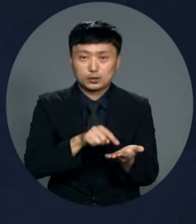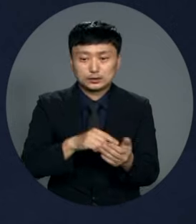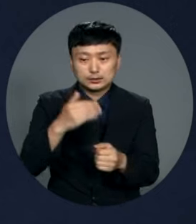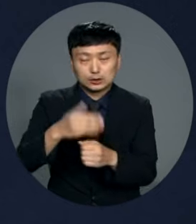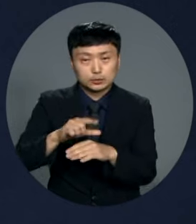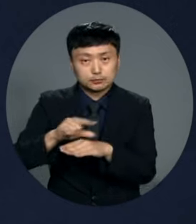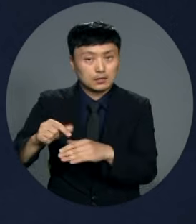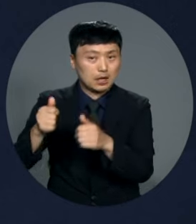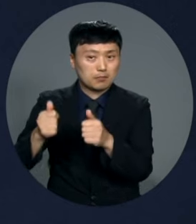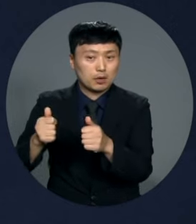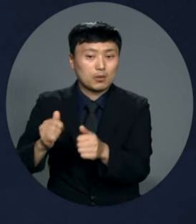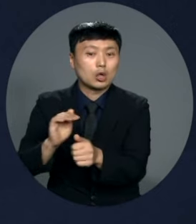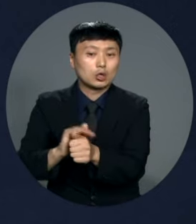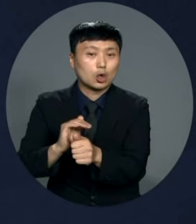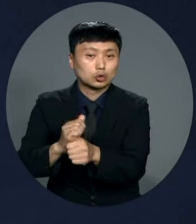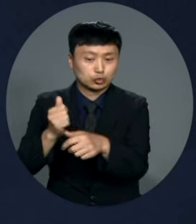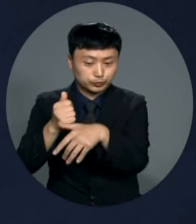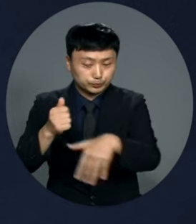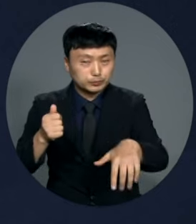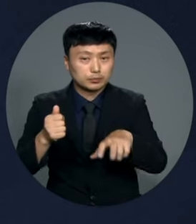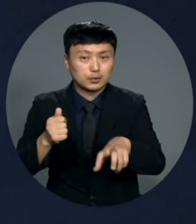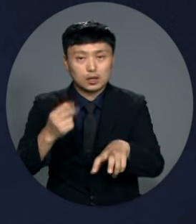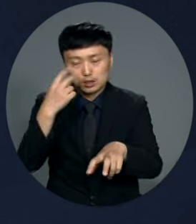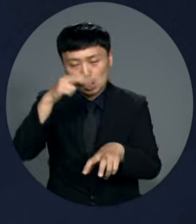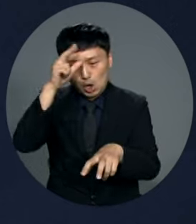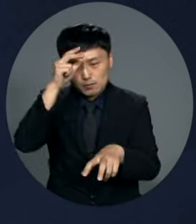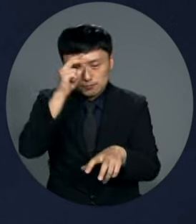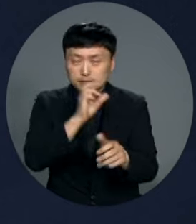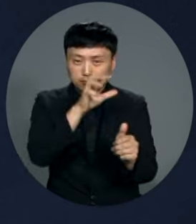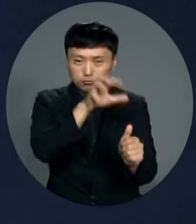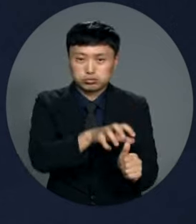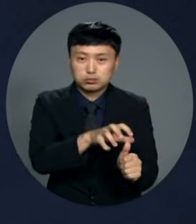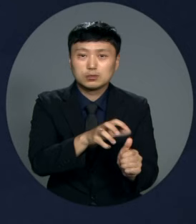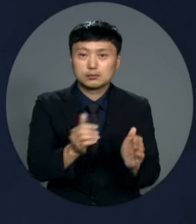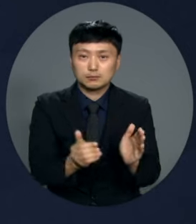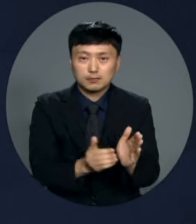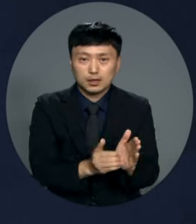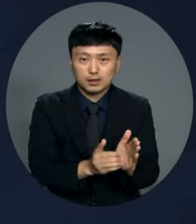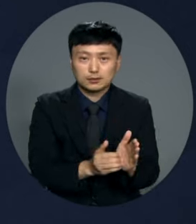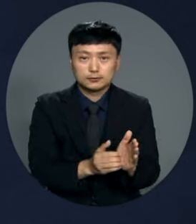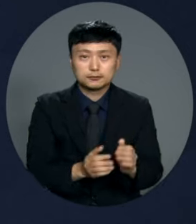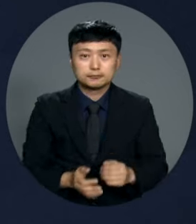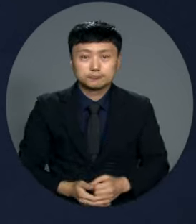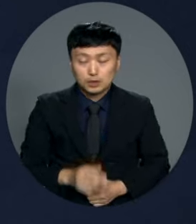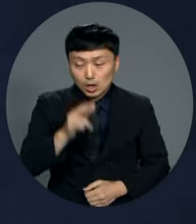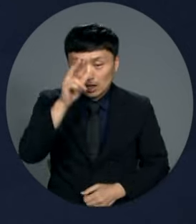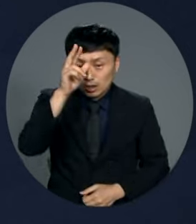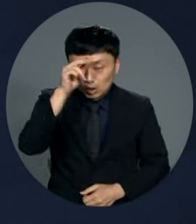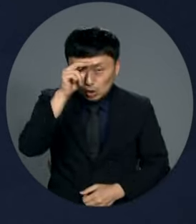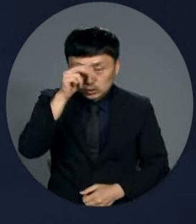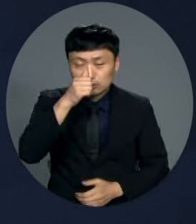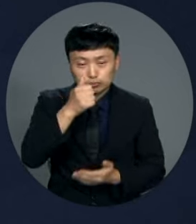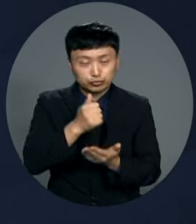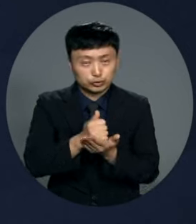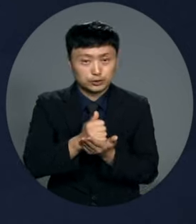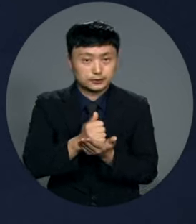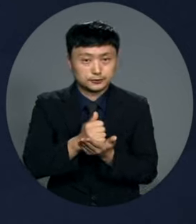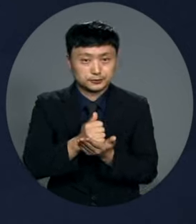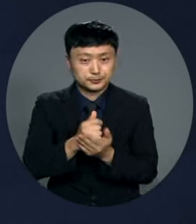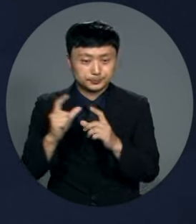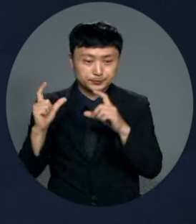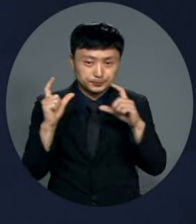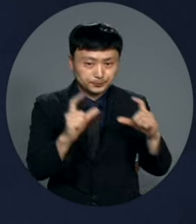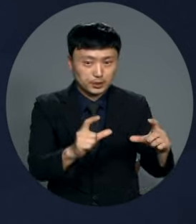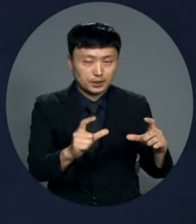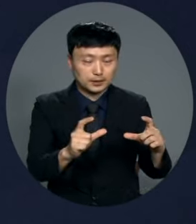지방법원 경주지원 검사의 지휘에 의해 취소됐으며 경주 경찰서의 유죄 의견을 붙여서